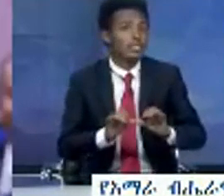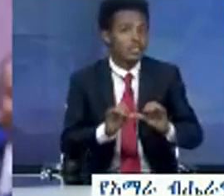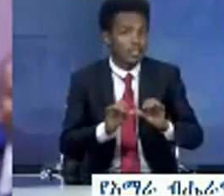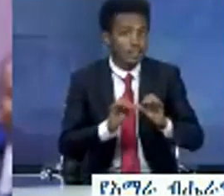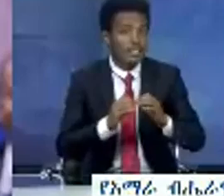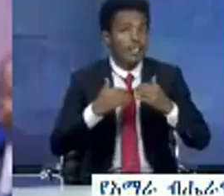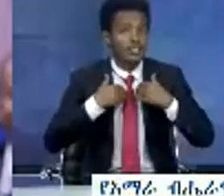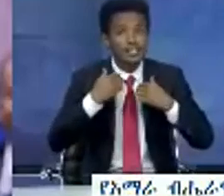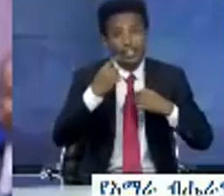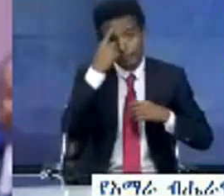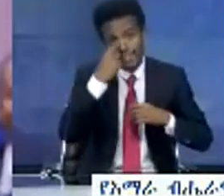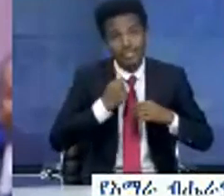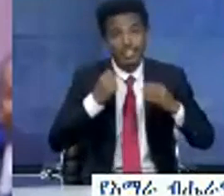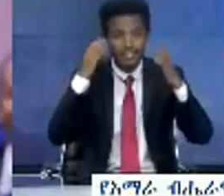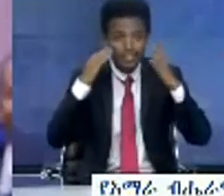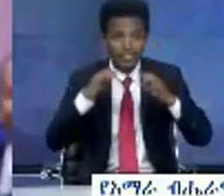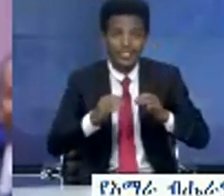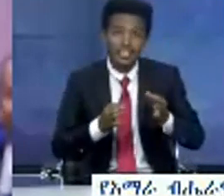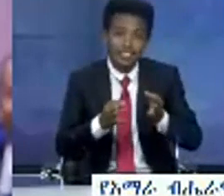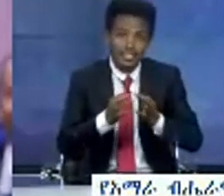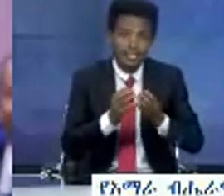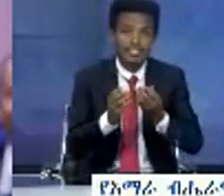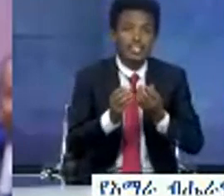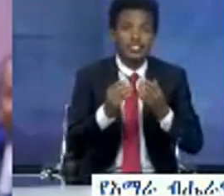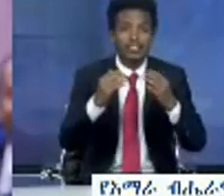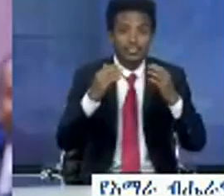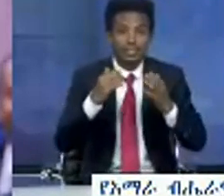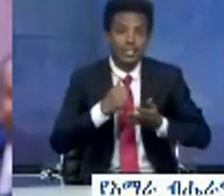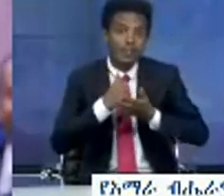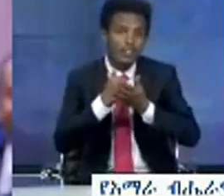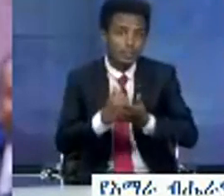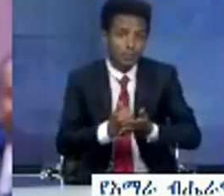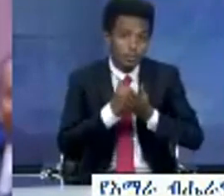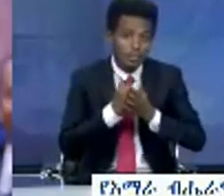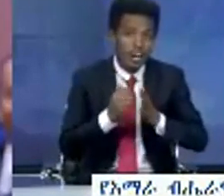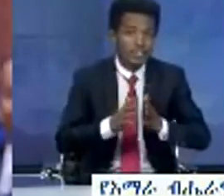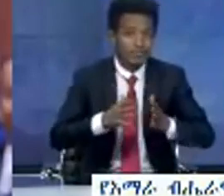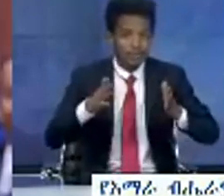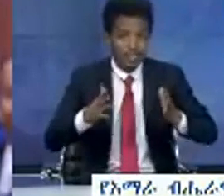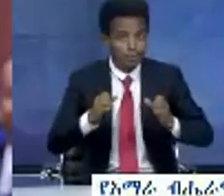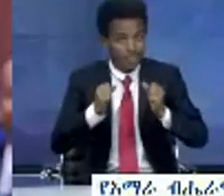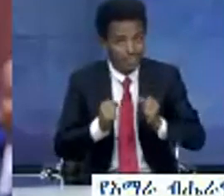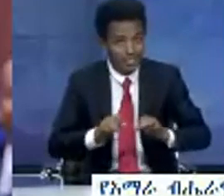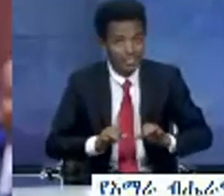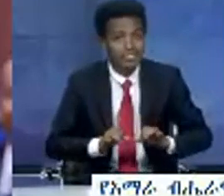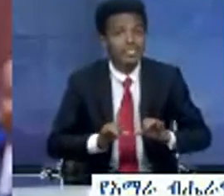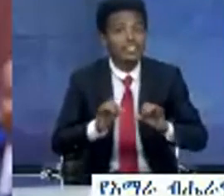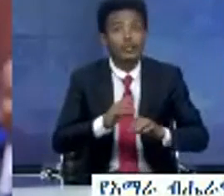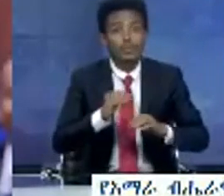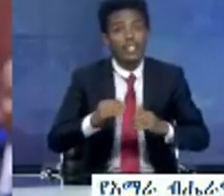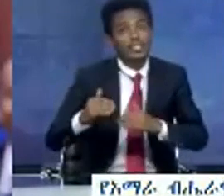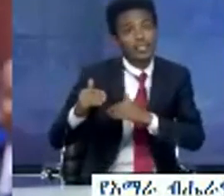ተስፋ እየገለጽ ድጋፋችሁን አስፍታችሁና አጠናክራችሁ እንድትቀጥሉና